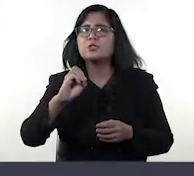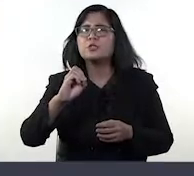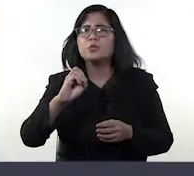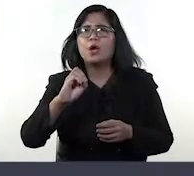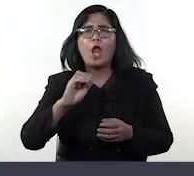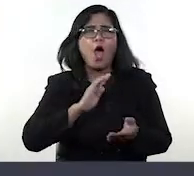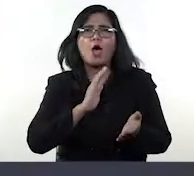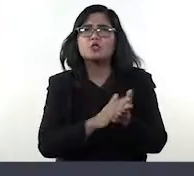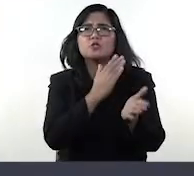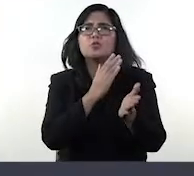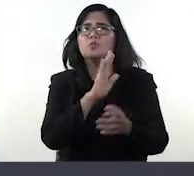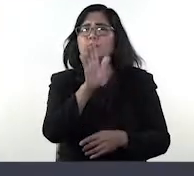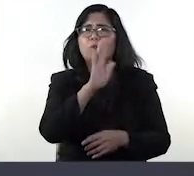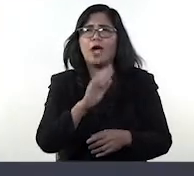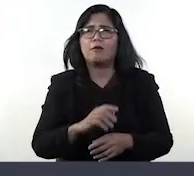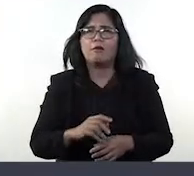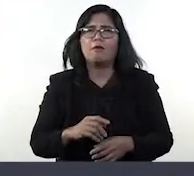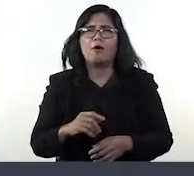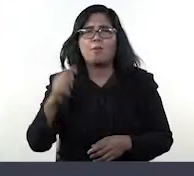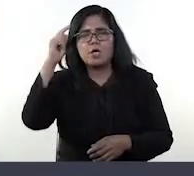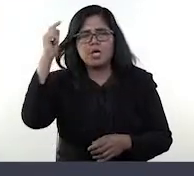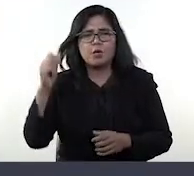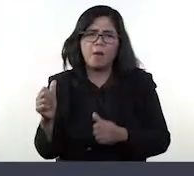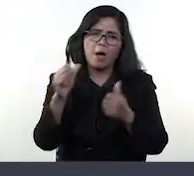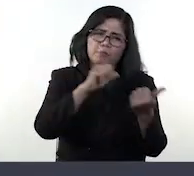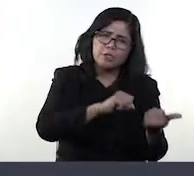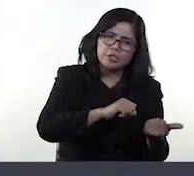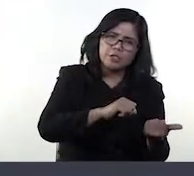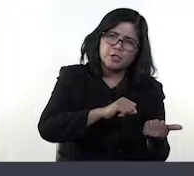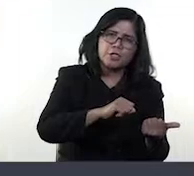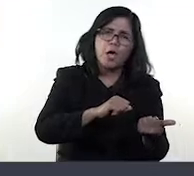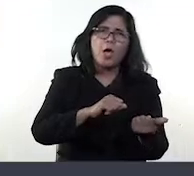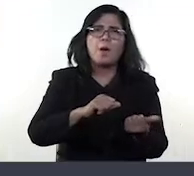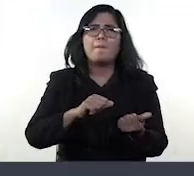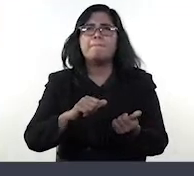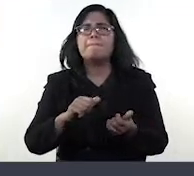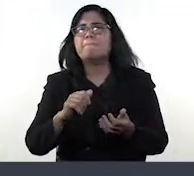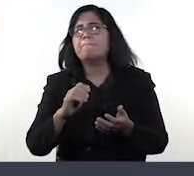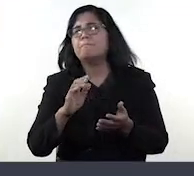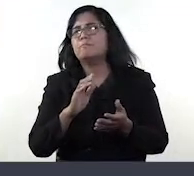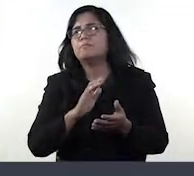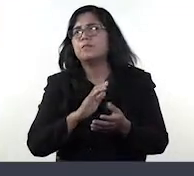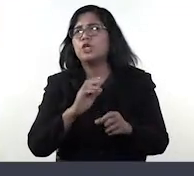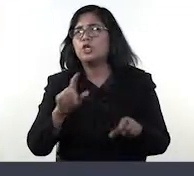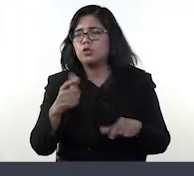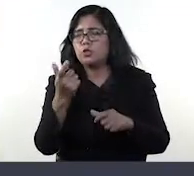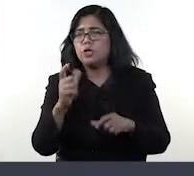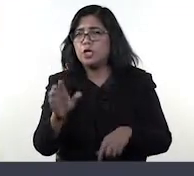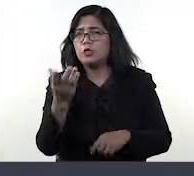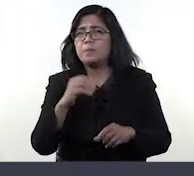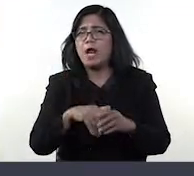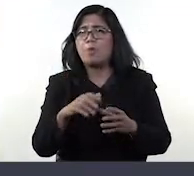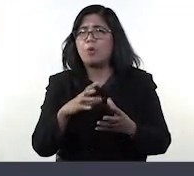jadi jangan pikir kalau saya sudah dibaptis Saya sudah ke gereja otomatis yakni dulu merono harus ada usaha dari kita